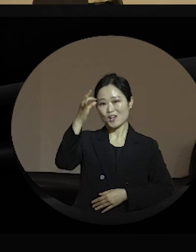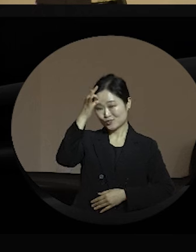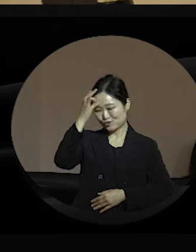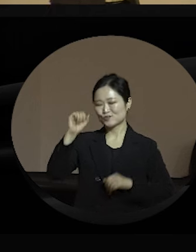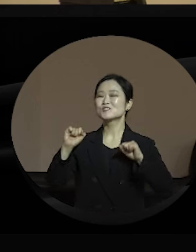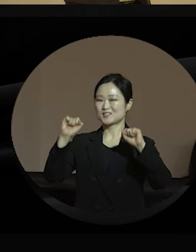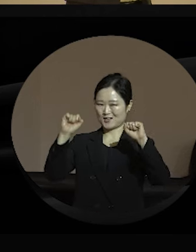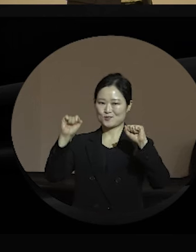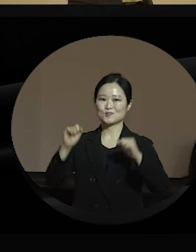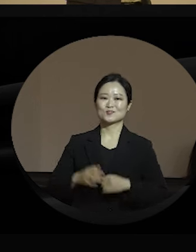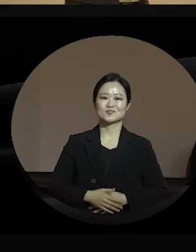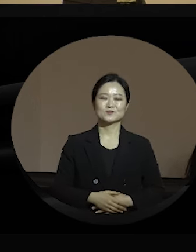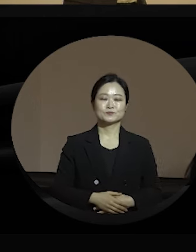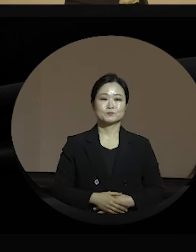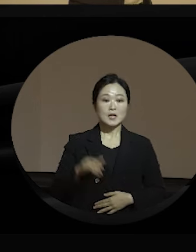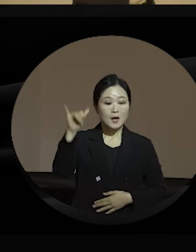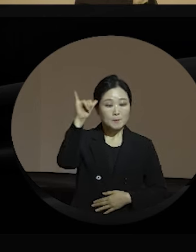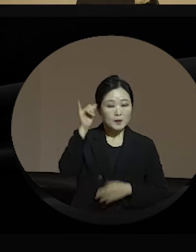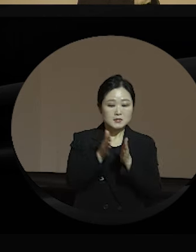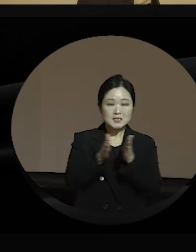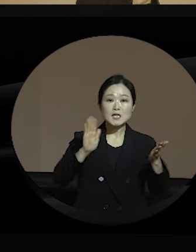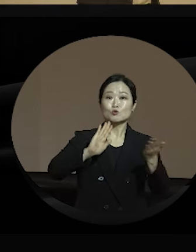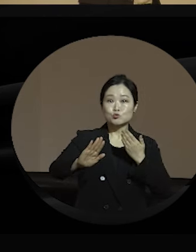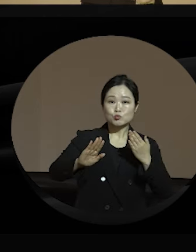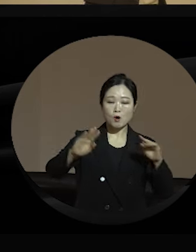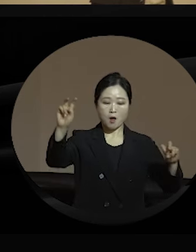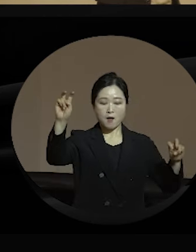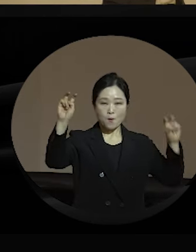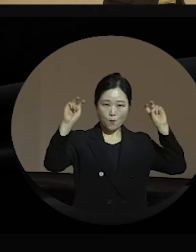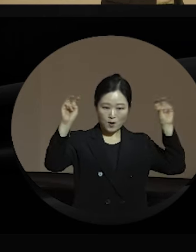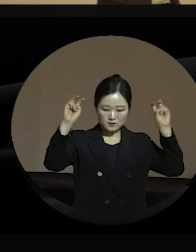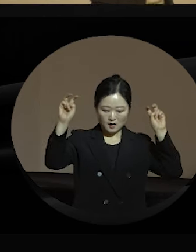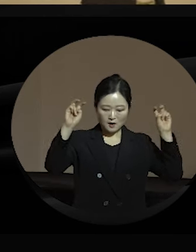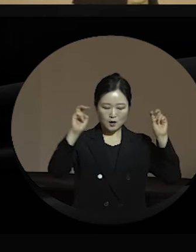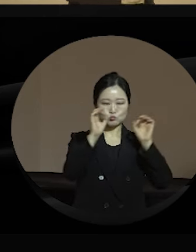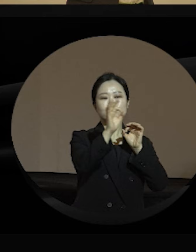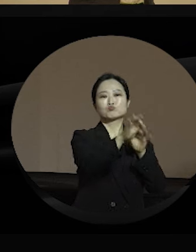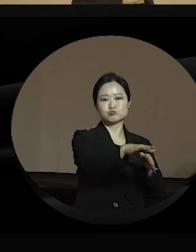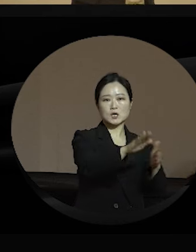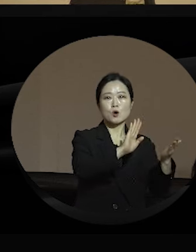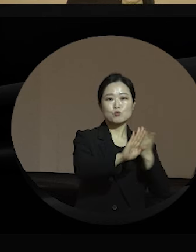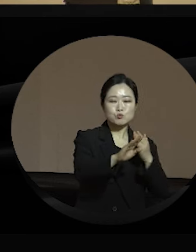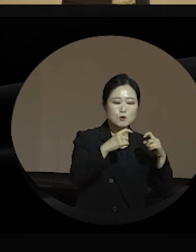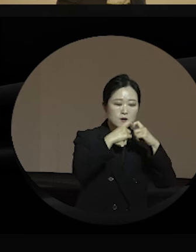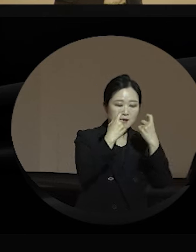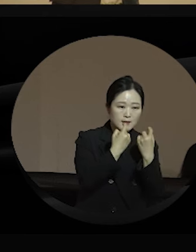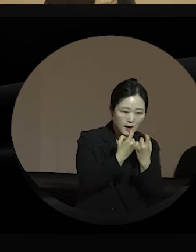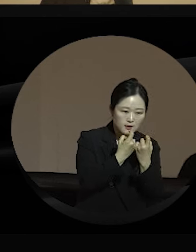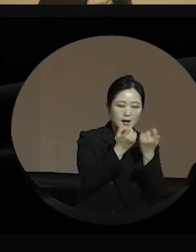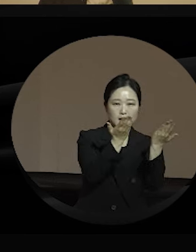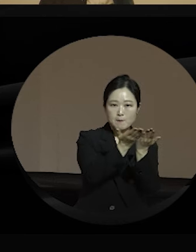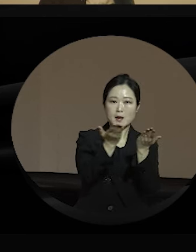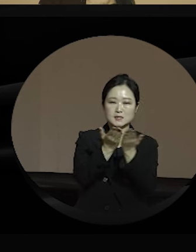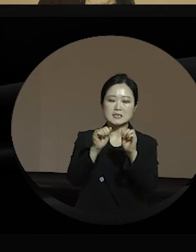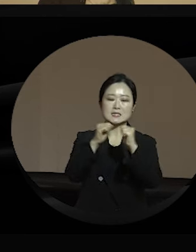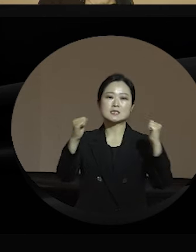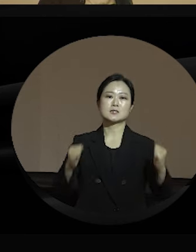인공지능이 등장하면서 실제로 기업들은 엄청나게 많이 투자해서 이렇게 학습자 개개인에게 피드백을 주는 오토 튜저 시스템을